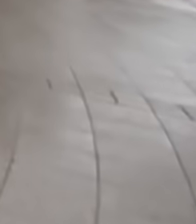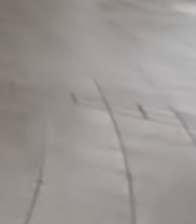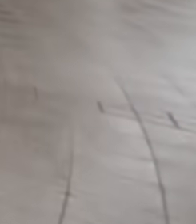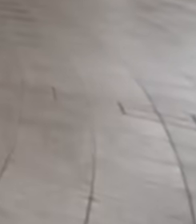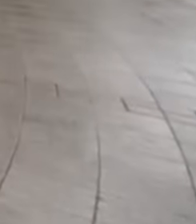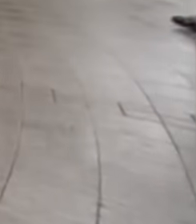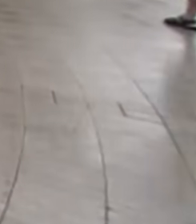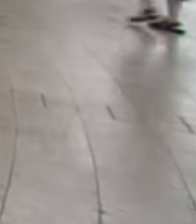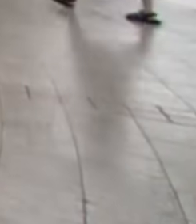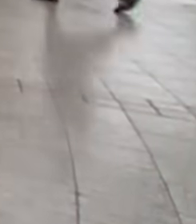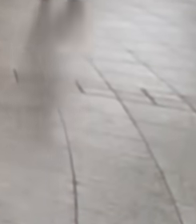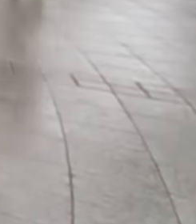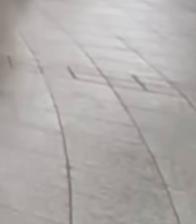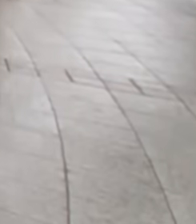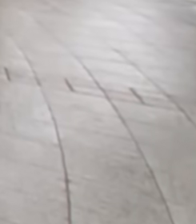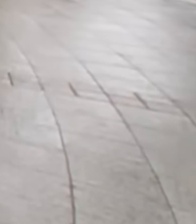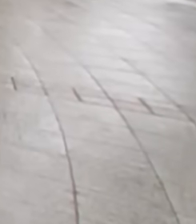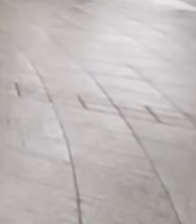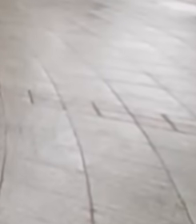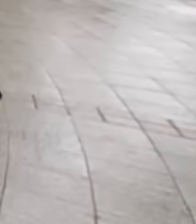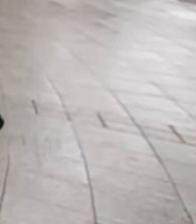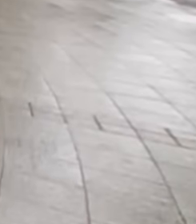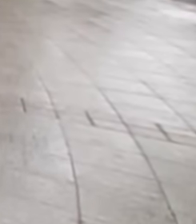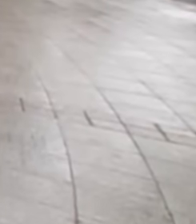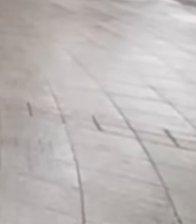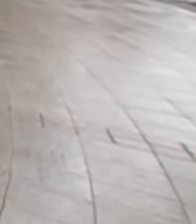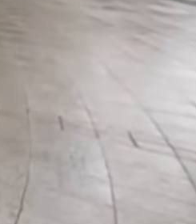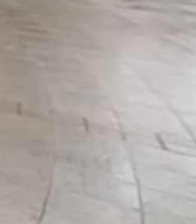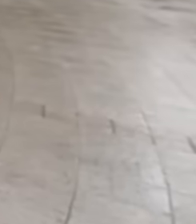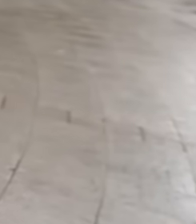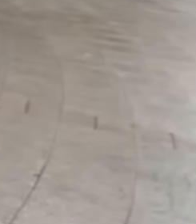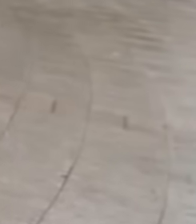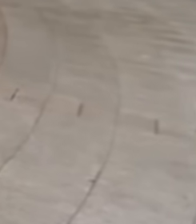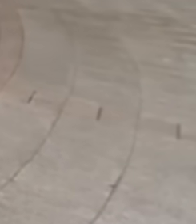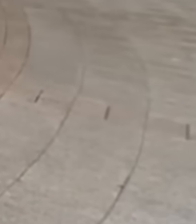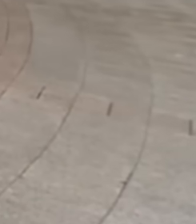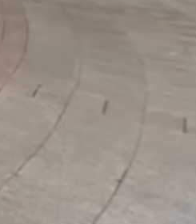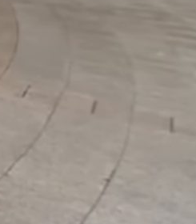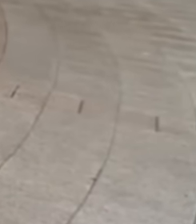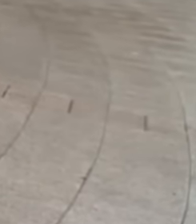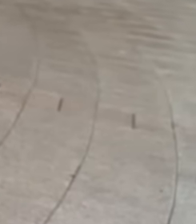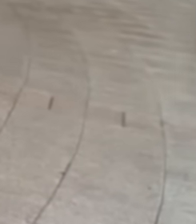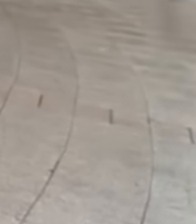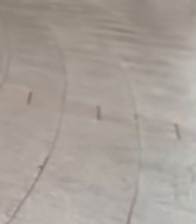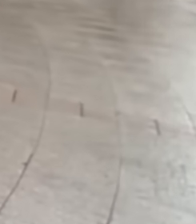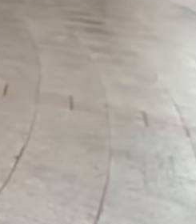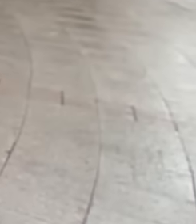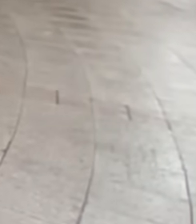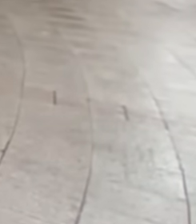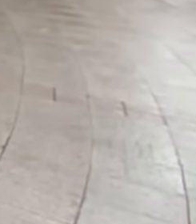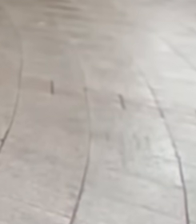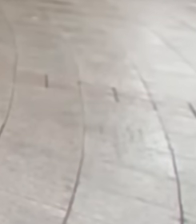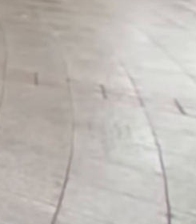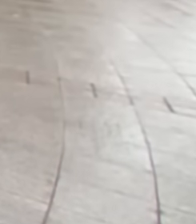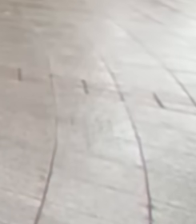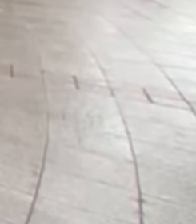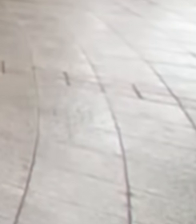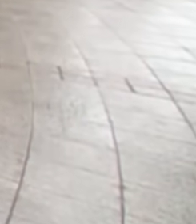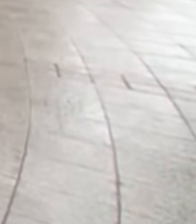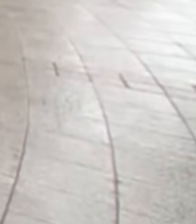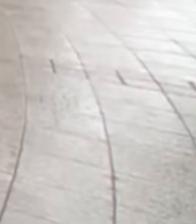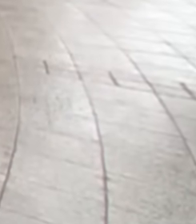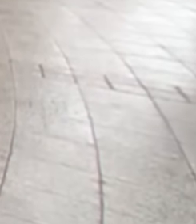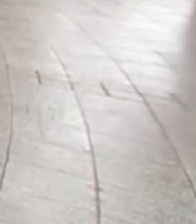김진의 돌직구쇼에 오신 여러분 반갑습니다. 김진입니다. 밤사이 많은 비가 내렸습니다. 지금은 약간 비가 주춤주춤 소강